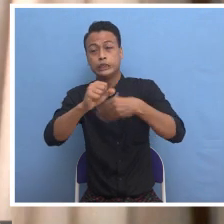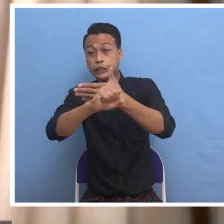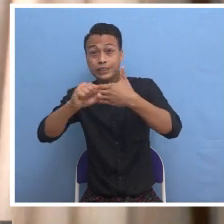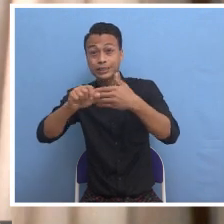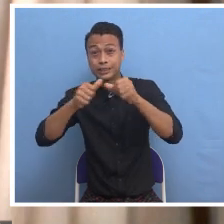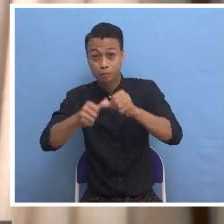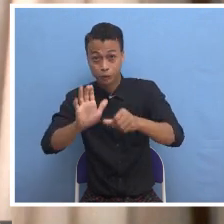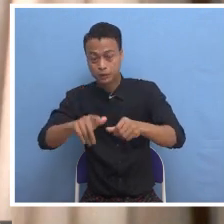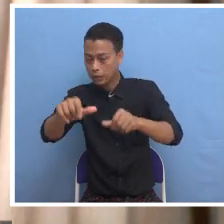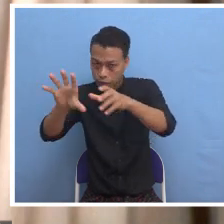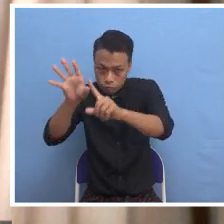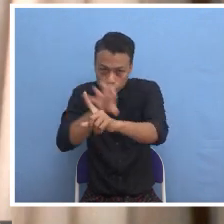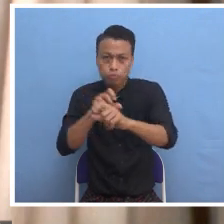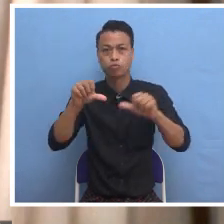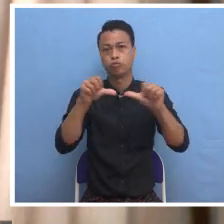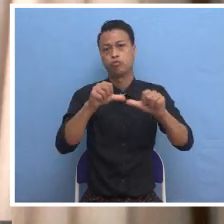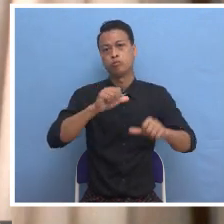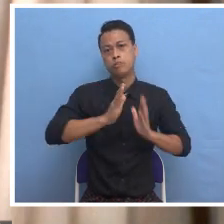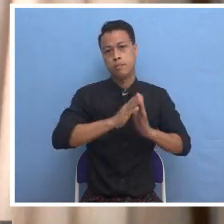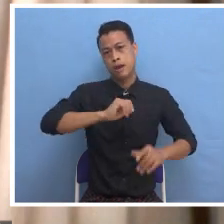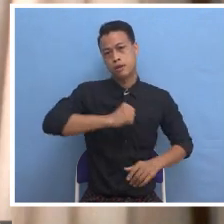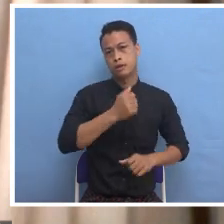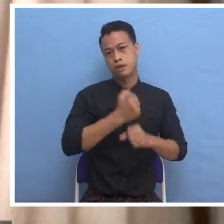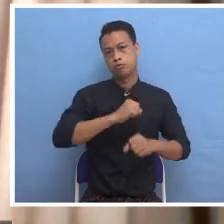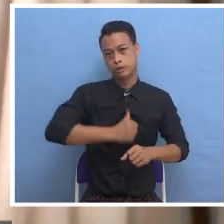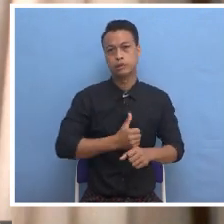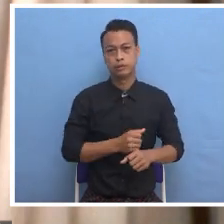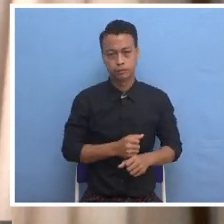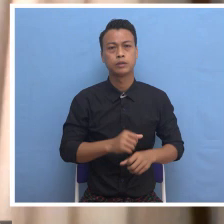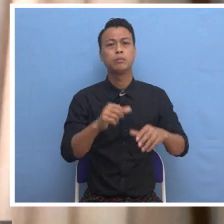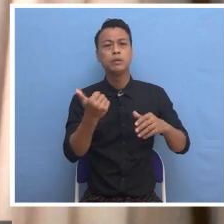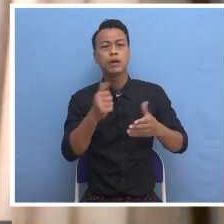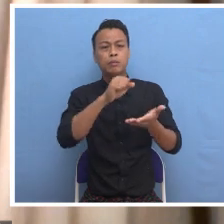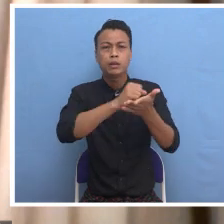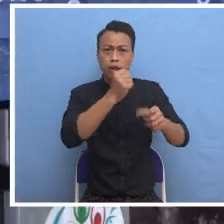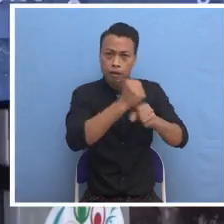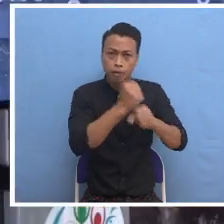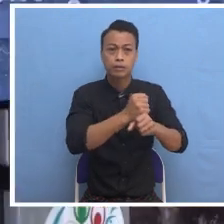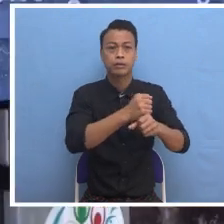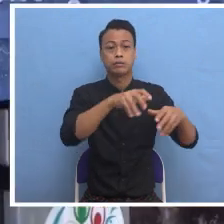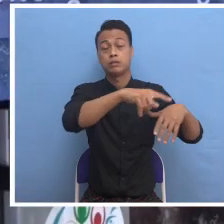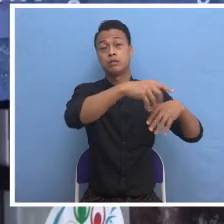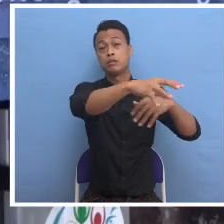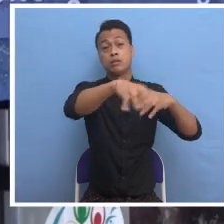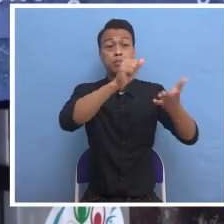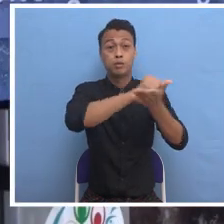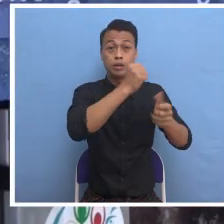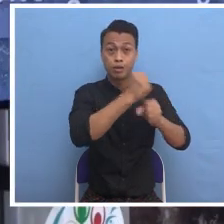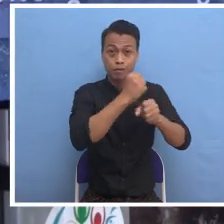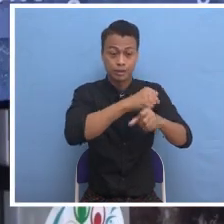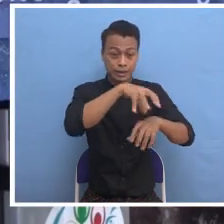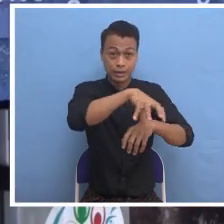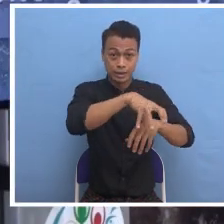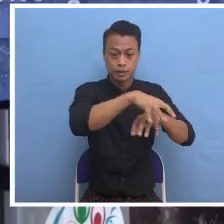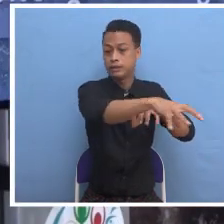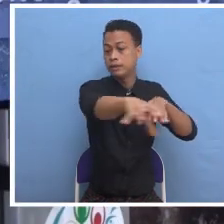တွေ့ဆက်ဆံပြီးတော့ဗောနော်ကျွန်တော်တို့ဒါဆက်ပြီးတော့လူမှုလက္ခဏာအောင်လုပ်မယ်ဆိုရင်တော့ချို့မလိုလားအပ်တဲ့ဆိုးကျိုးတော်တော်များများတော့ကျွန်တော်တို့ထိ